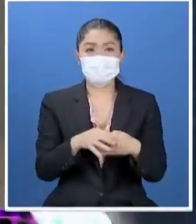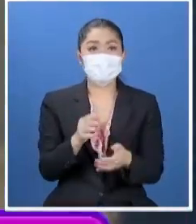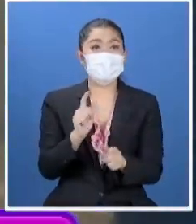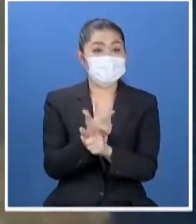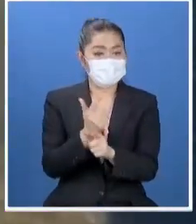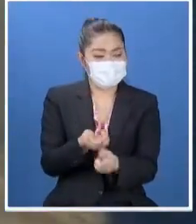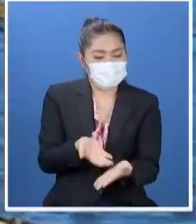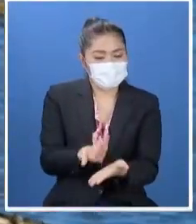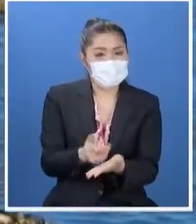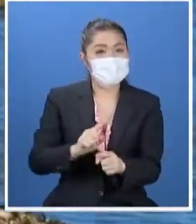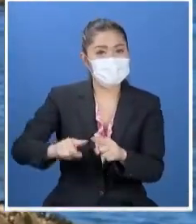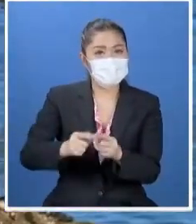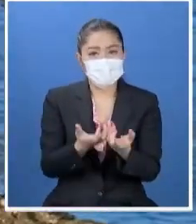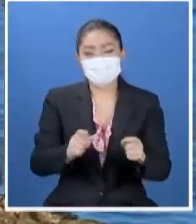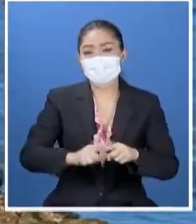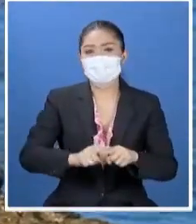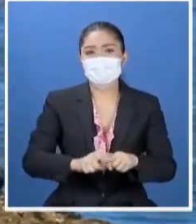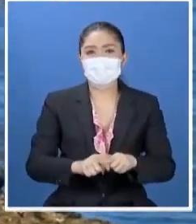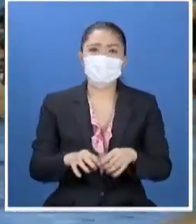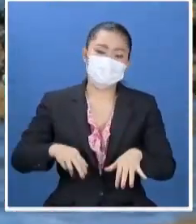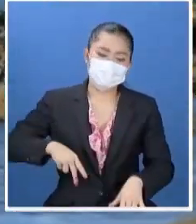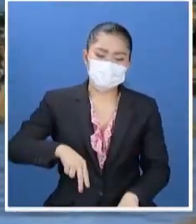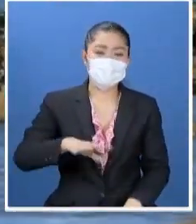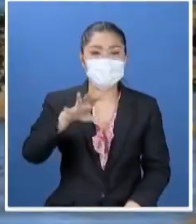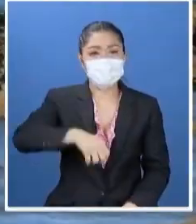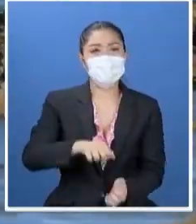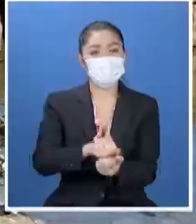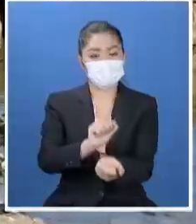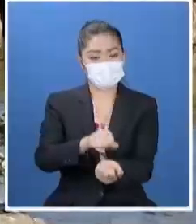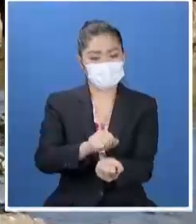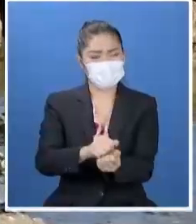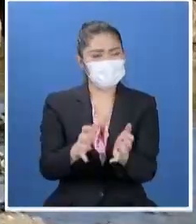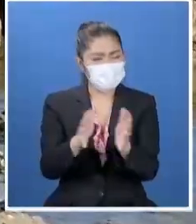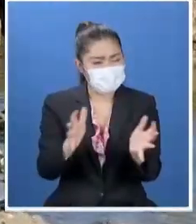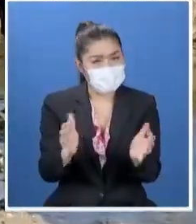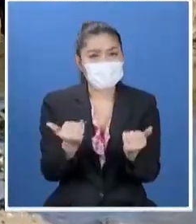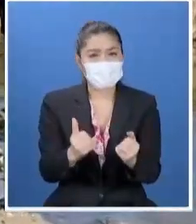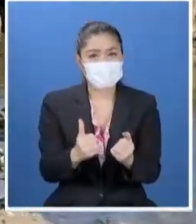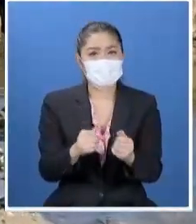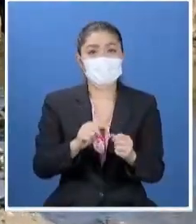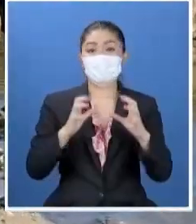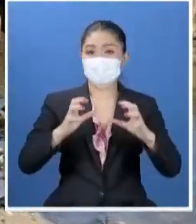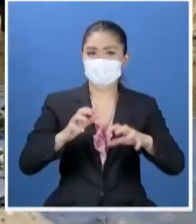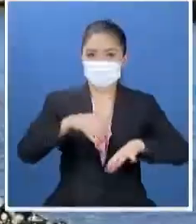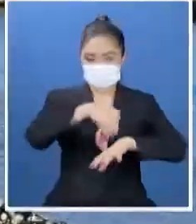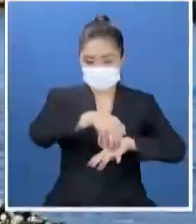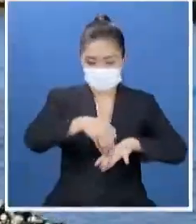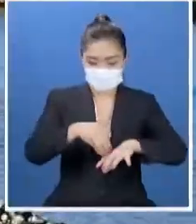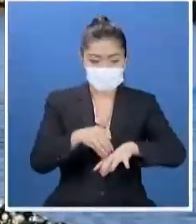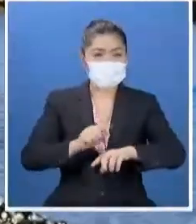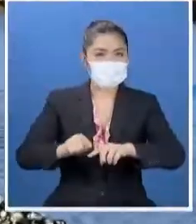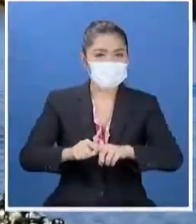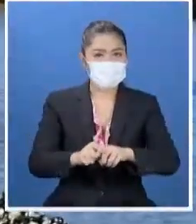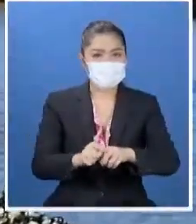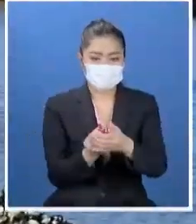แซะและมีพร้อมภาชนะต่างๆพากันลงเดินไปแซะเก็บหอยแมลงภู่จำนวนมากที่เกาะตามโขดหินขนาดใหญ่เล็กและโ